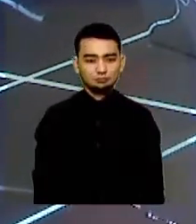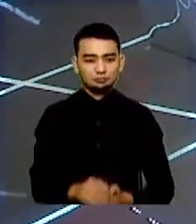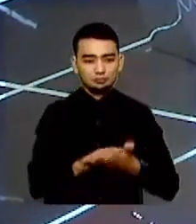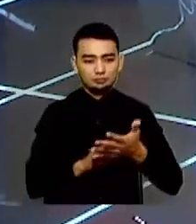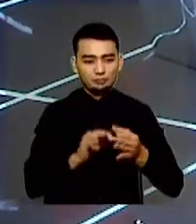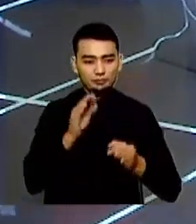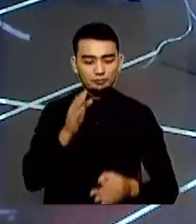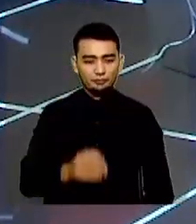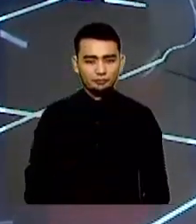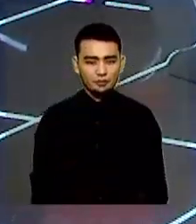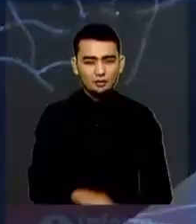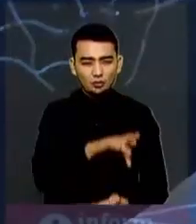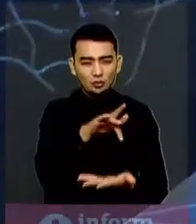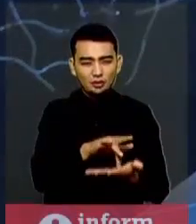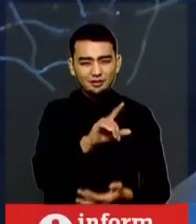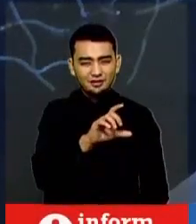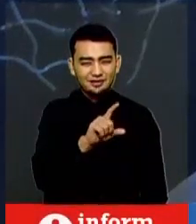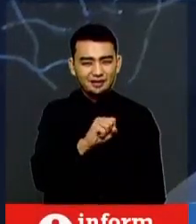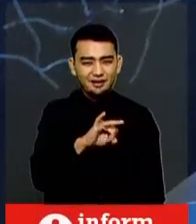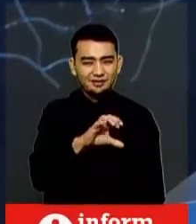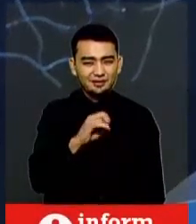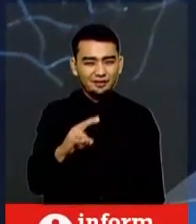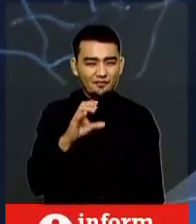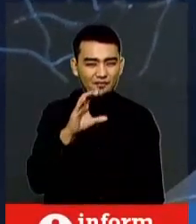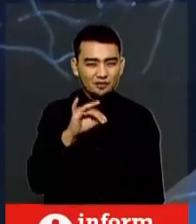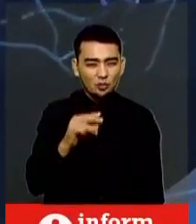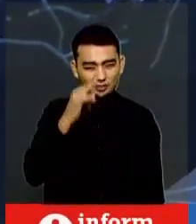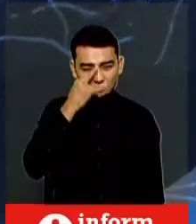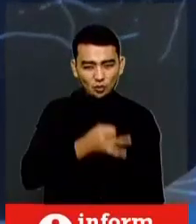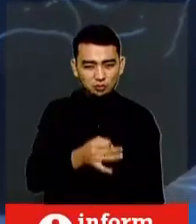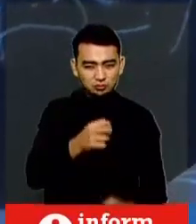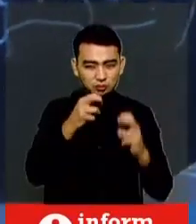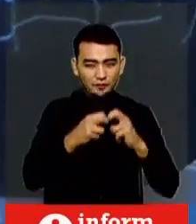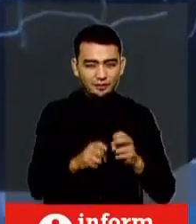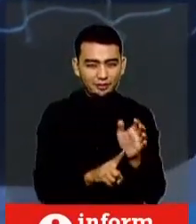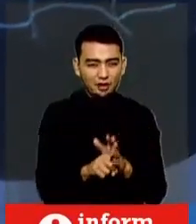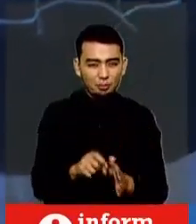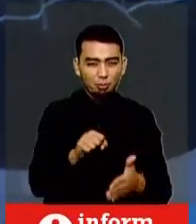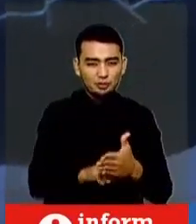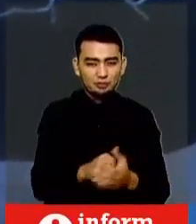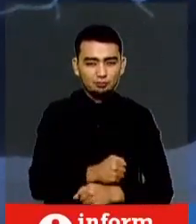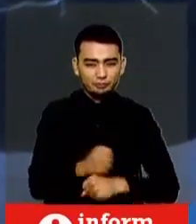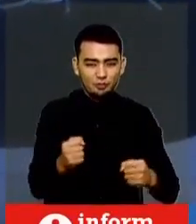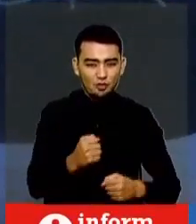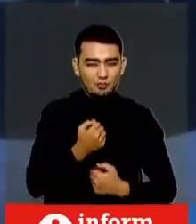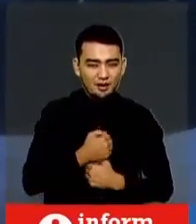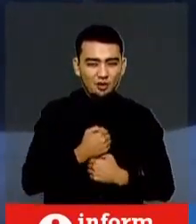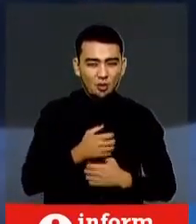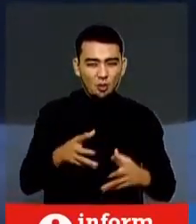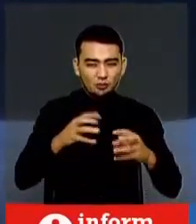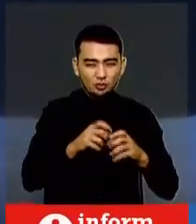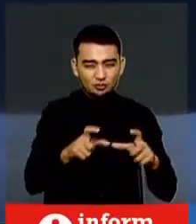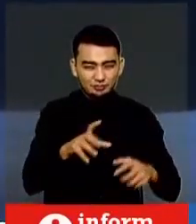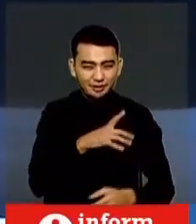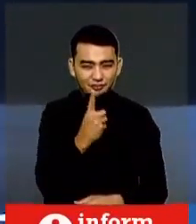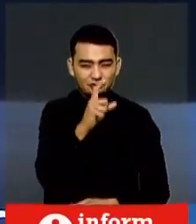Продолжаем эфир. В городе Зайсан, Восточно-Казахстанской области, началось расследование причин взрыва котла в общественной бане. Один